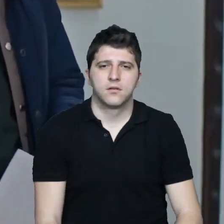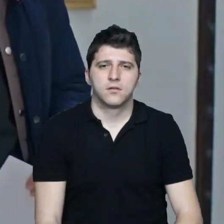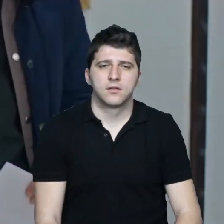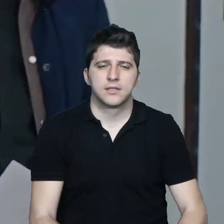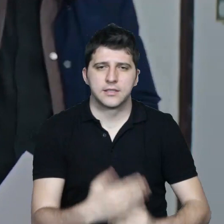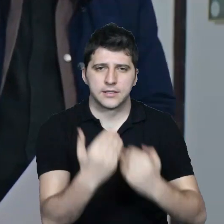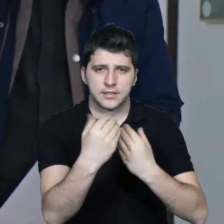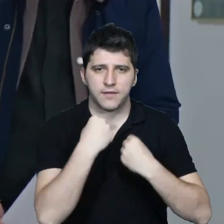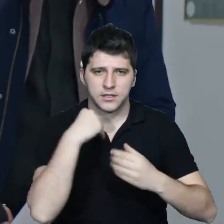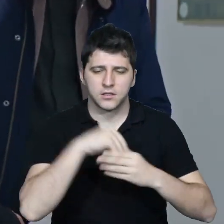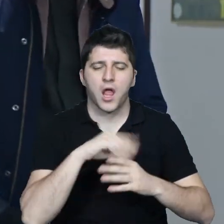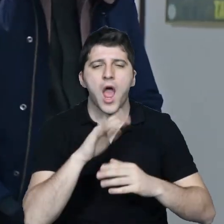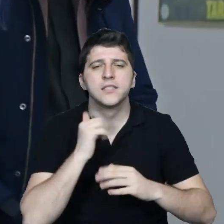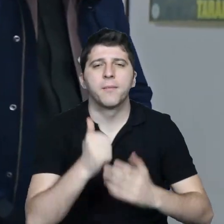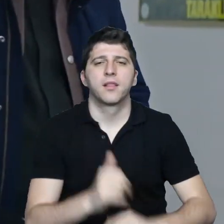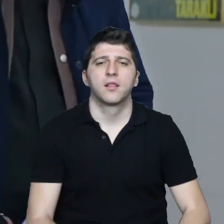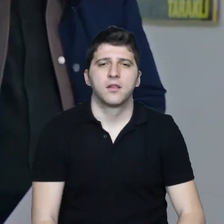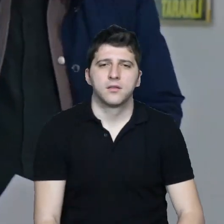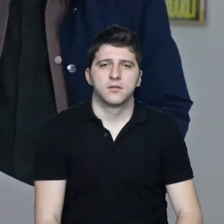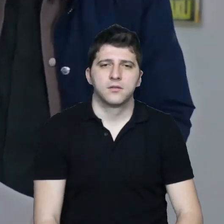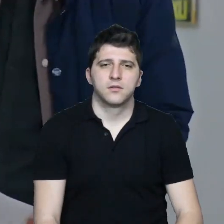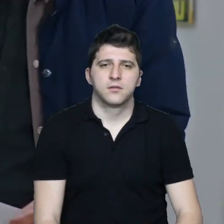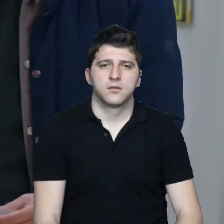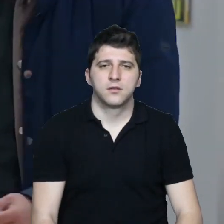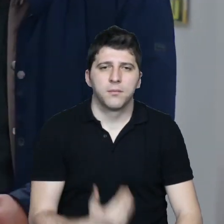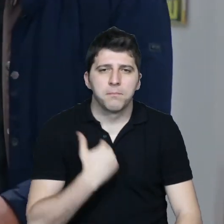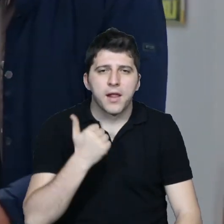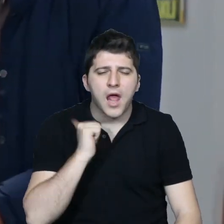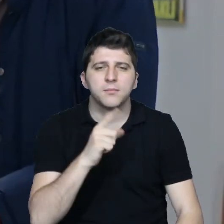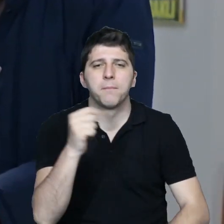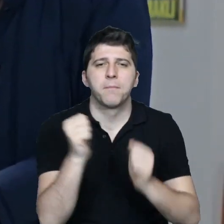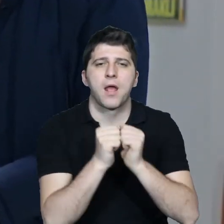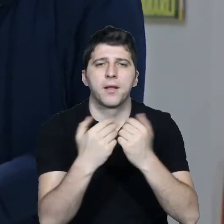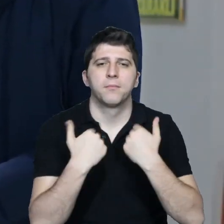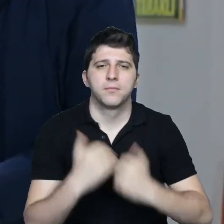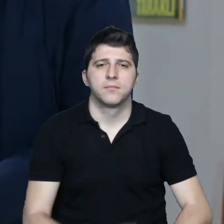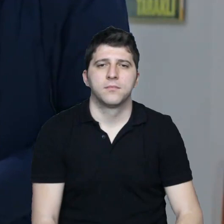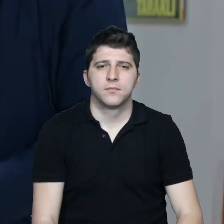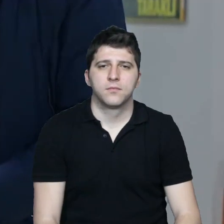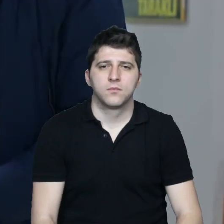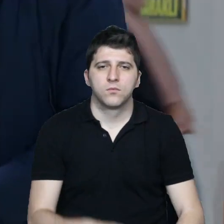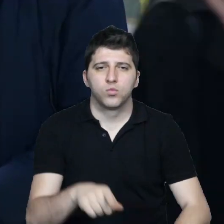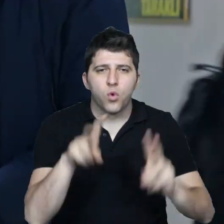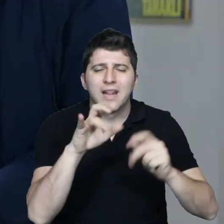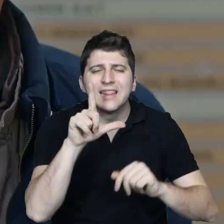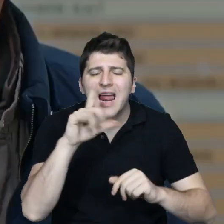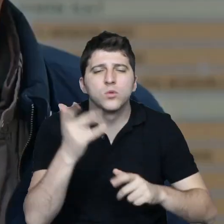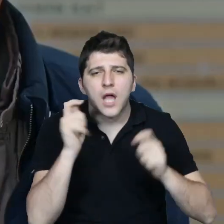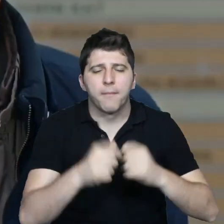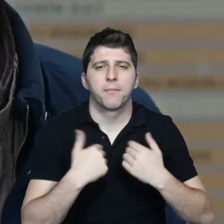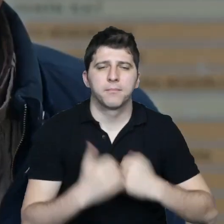Destek olduğun için. Her zaman. Koluna dokundu. Ben her zaman senin yanındayım. Bu meselede de ne gerekiyorsa